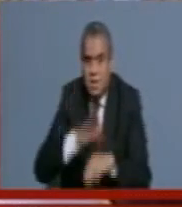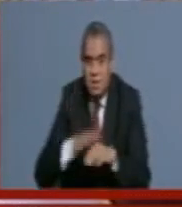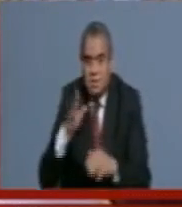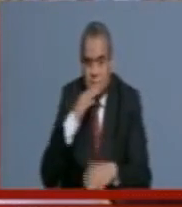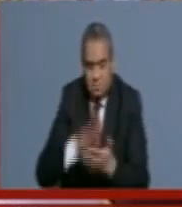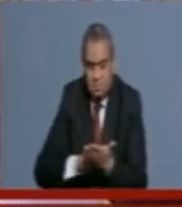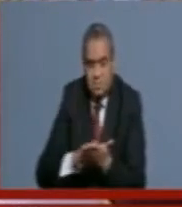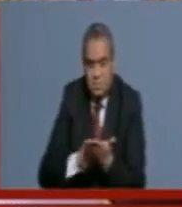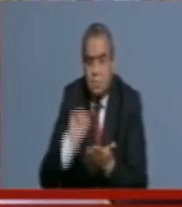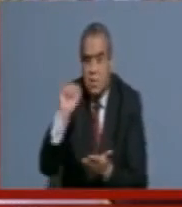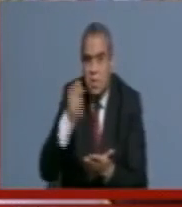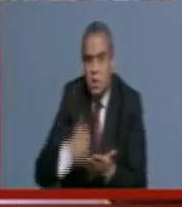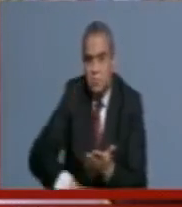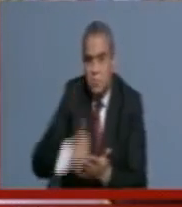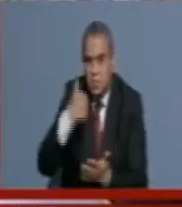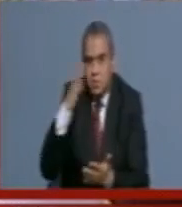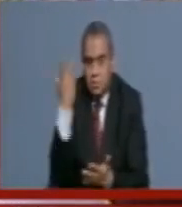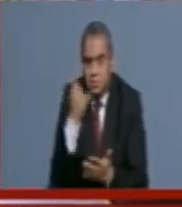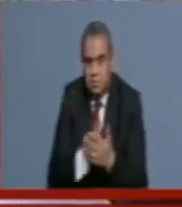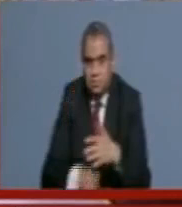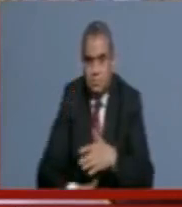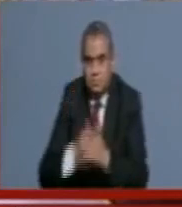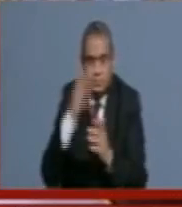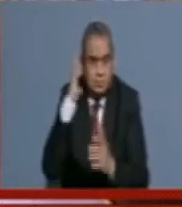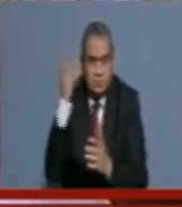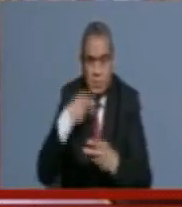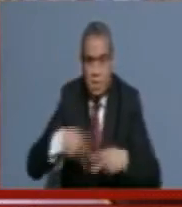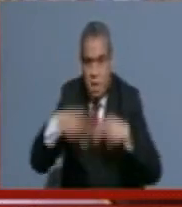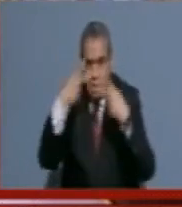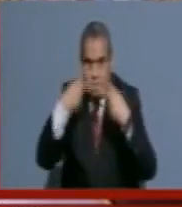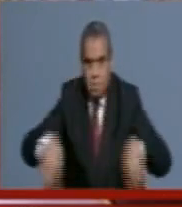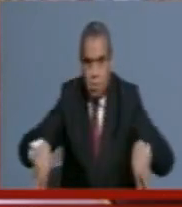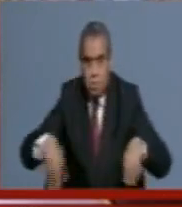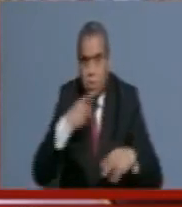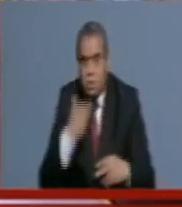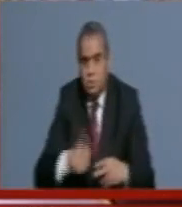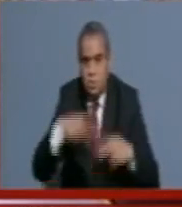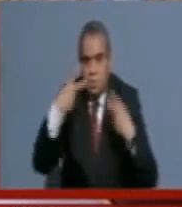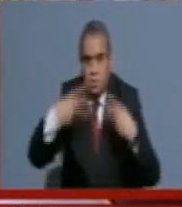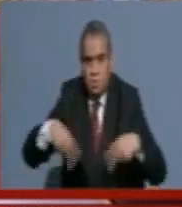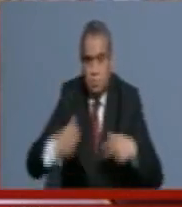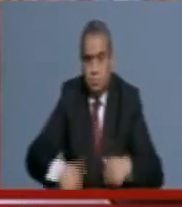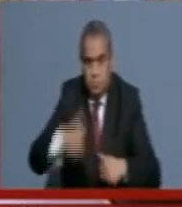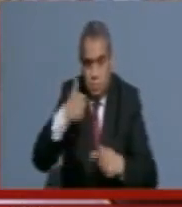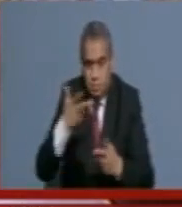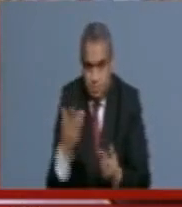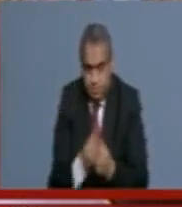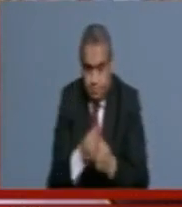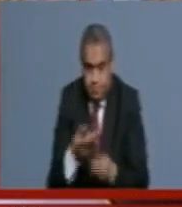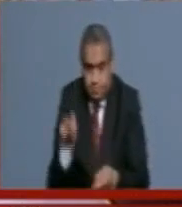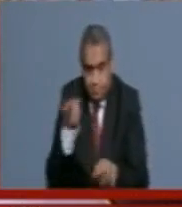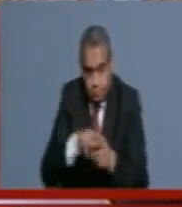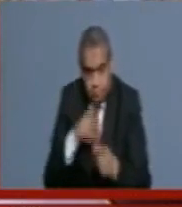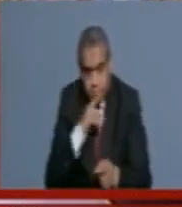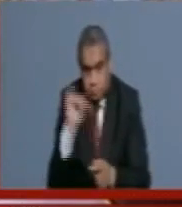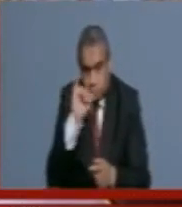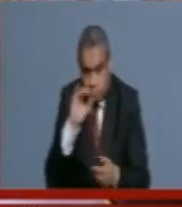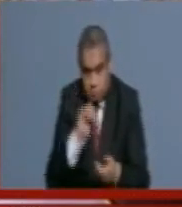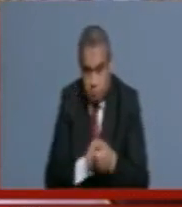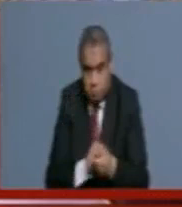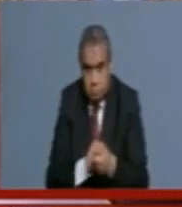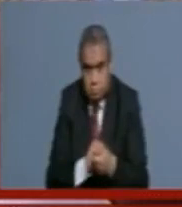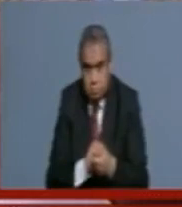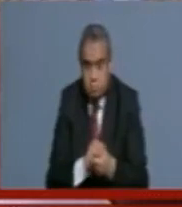برايل. فدي من البروتوكولات اللي احنا استفدنا بيها. بالإضافة برضو الجزئية، لما دخلنا مع